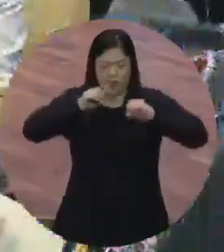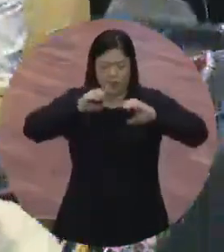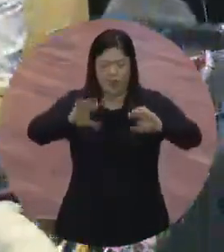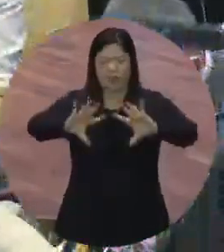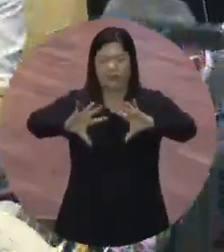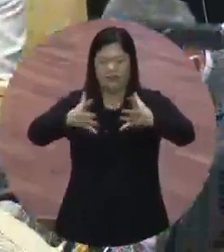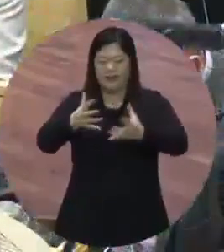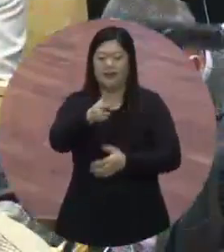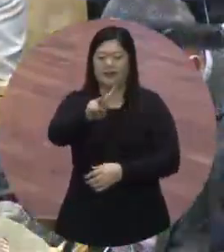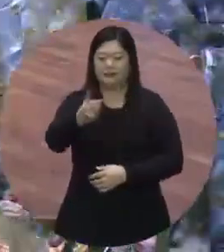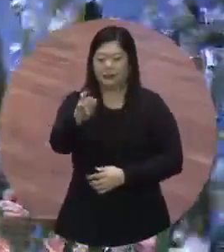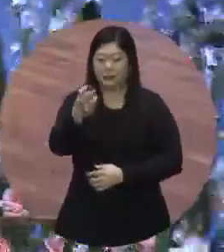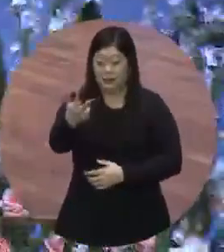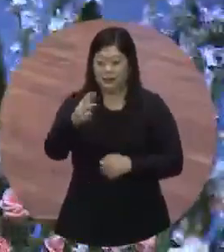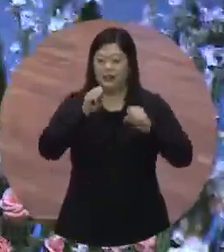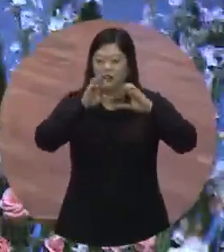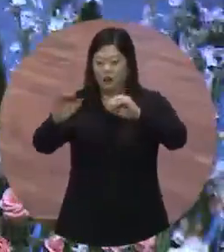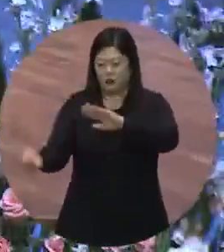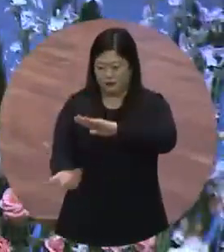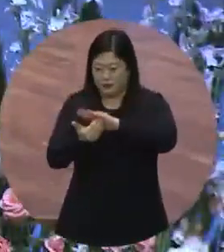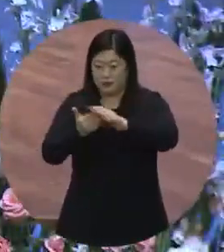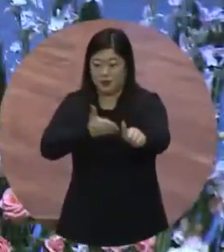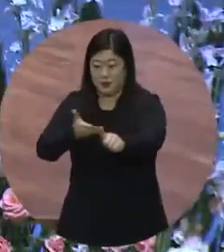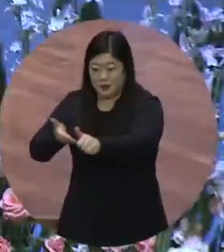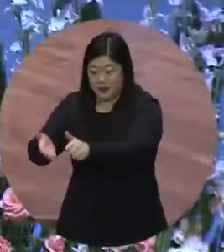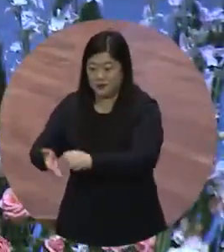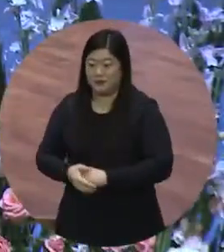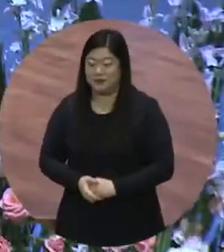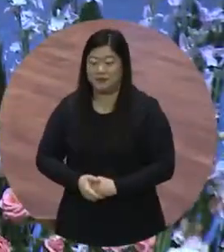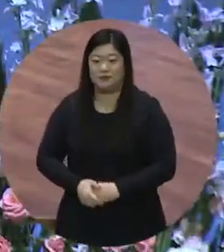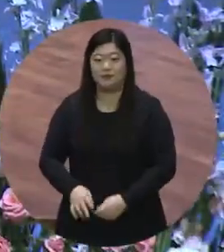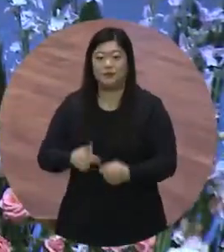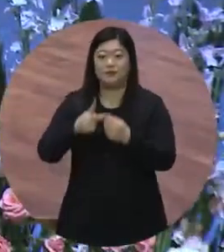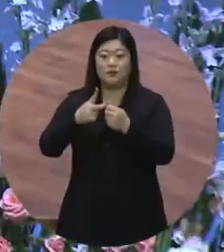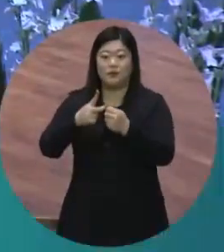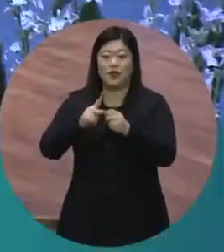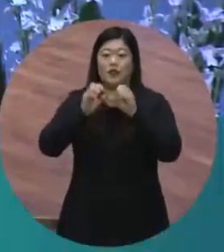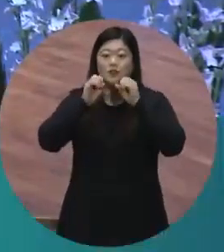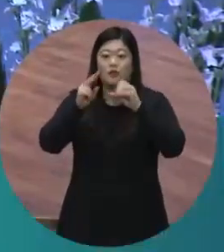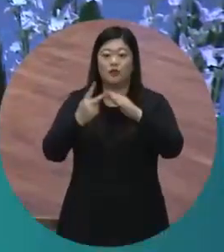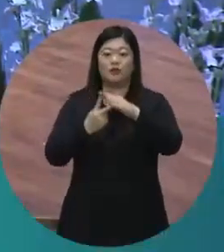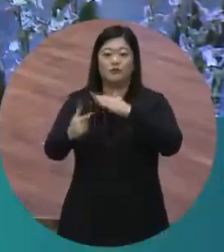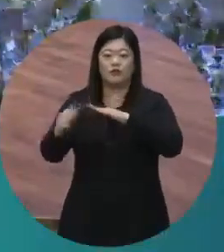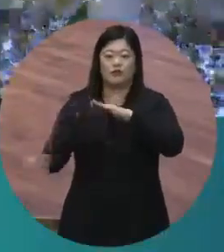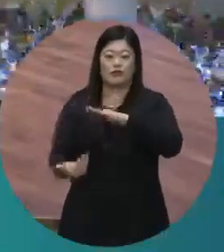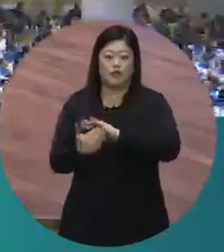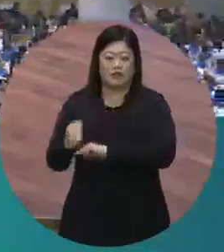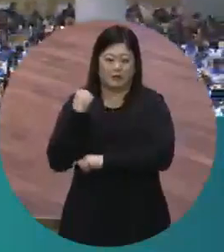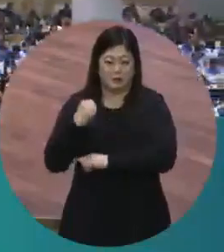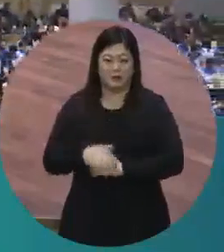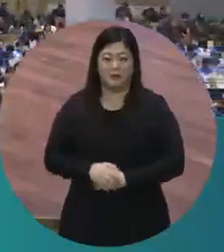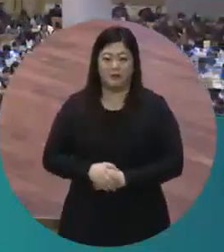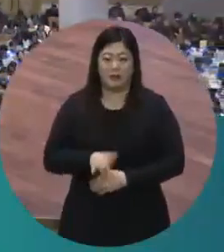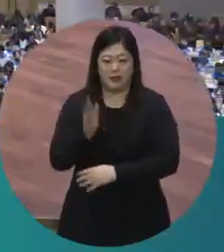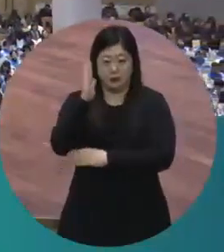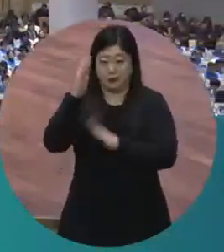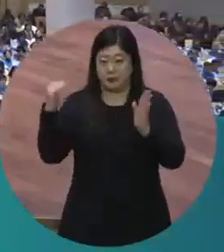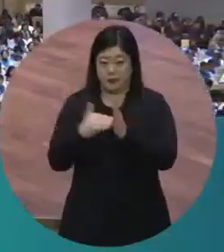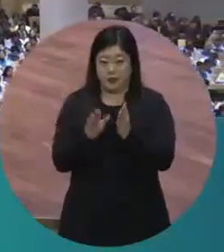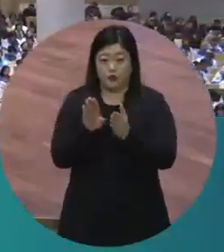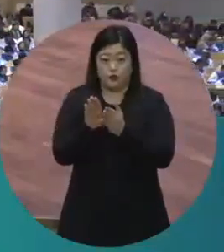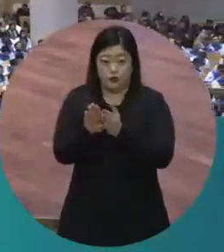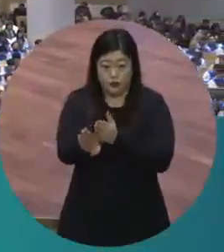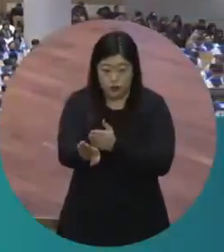축복합니다. 두 번째로 선교 비전 실현의 힘입니다. 22절입니다. 이 말씀을 하시고 그들을